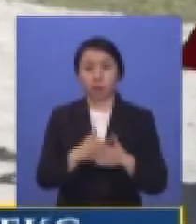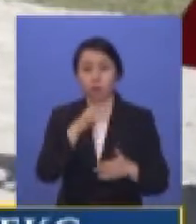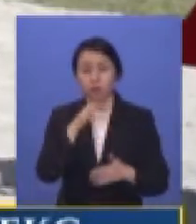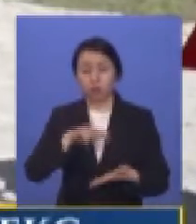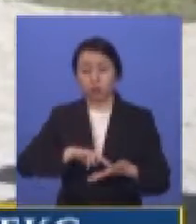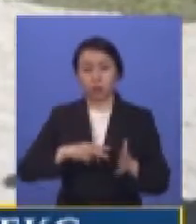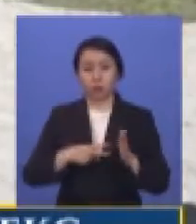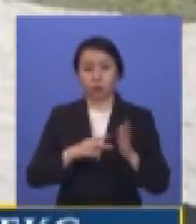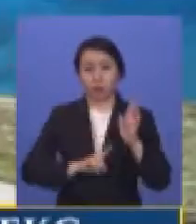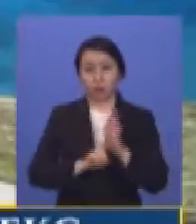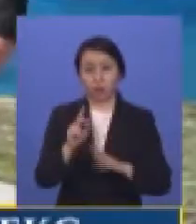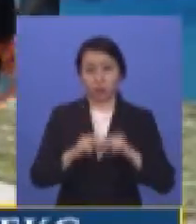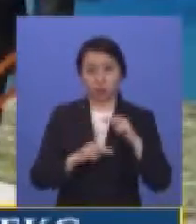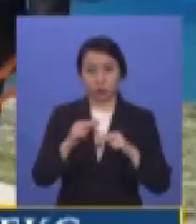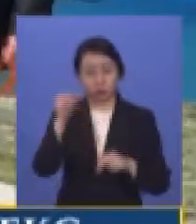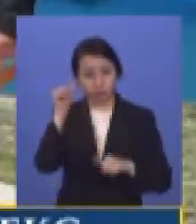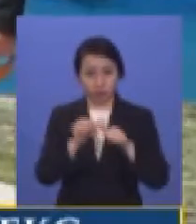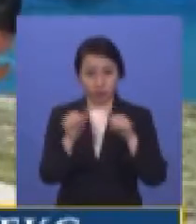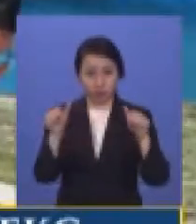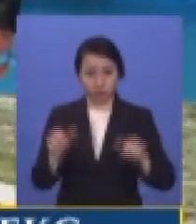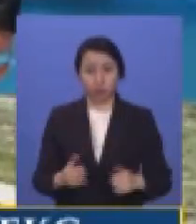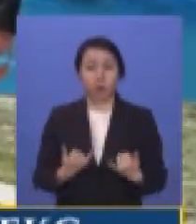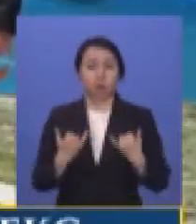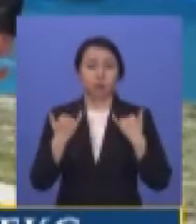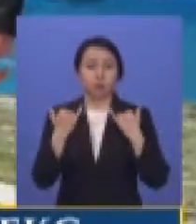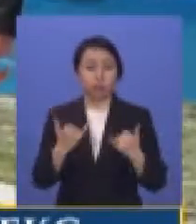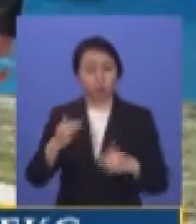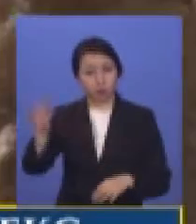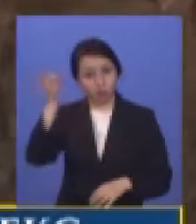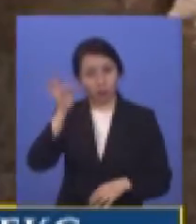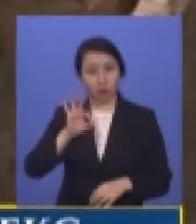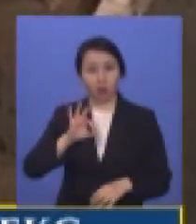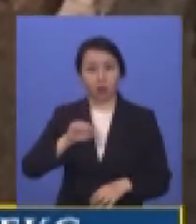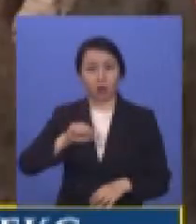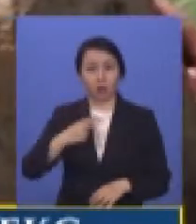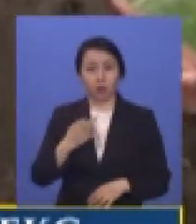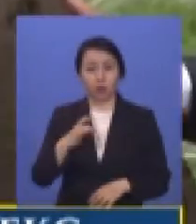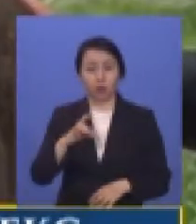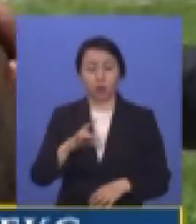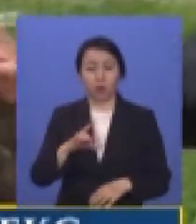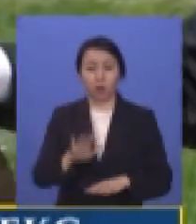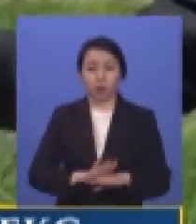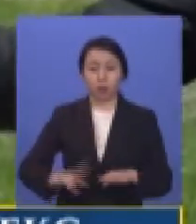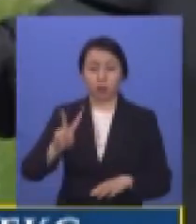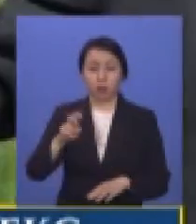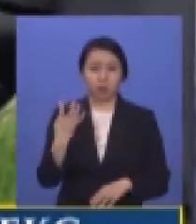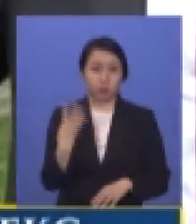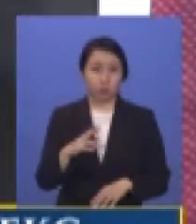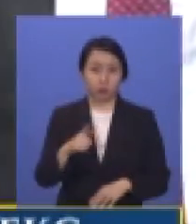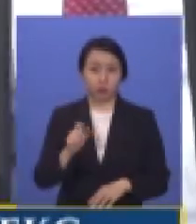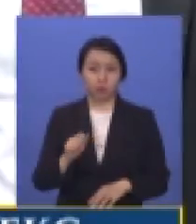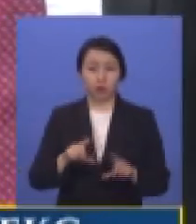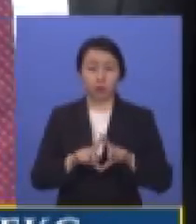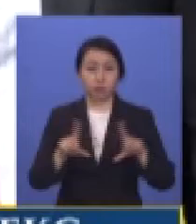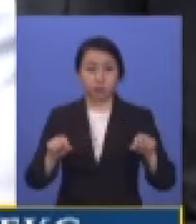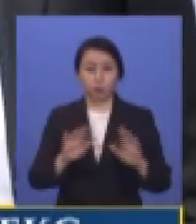здесь планируется начать строительство мемориального комплекса, посвященного памяти алашарды. Его площадь составит 240 гектаров. В здании